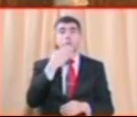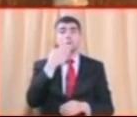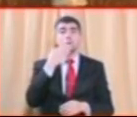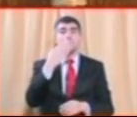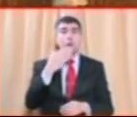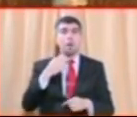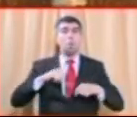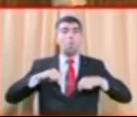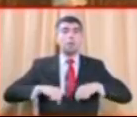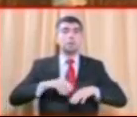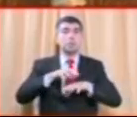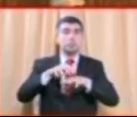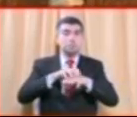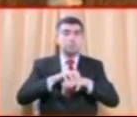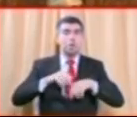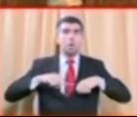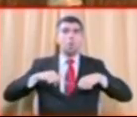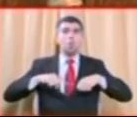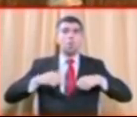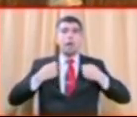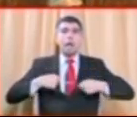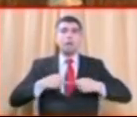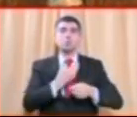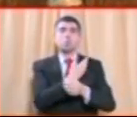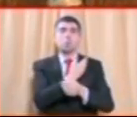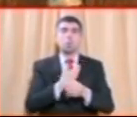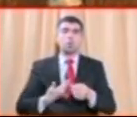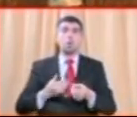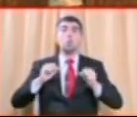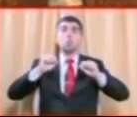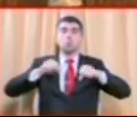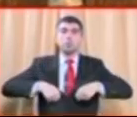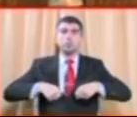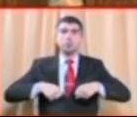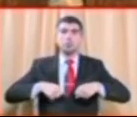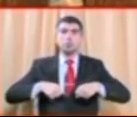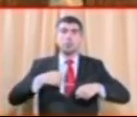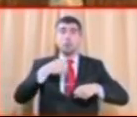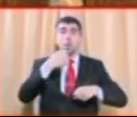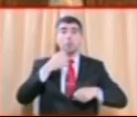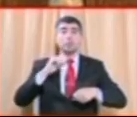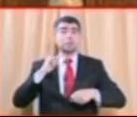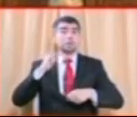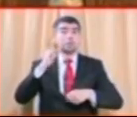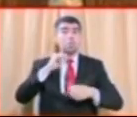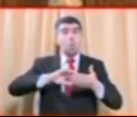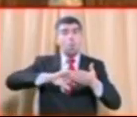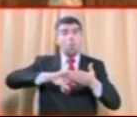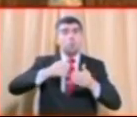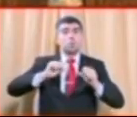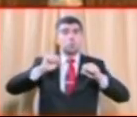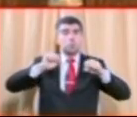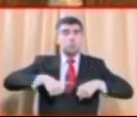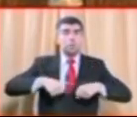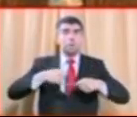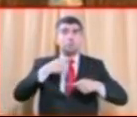وزير الداخلية والسيد رئيس الحكومة اللي استجبوا بالسرعة غير العادية والقياسية حتى